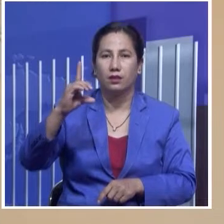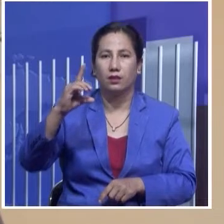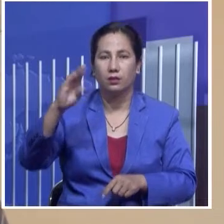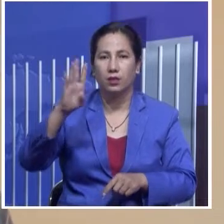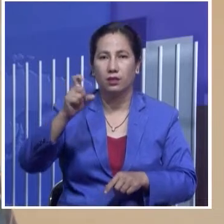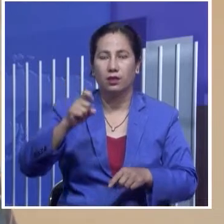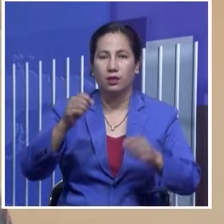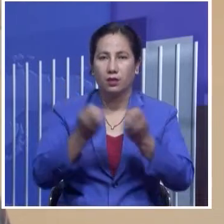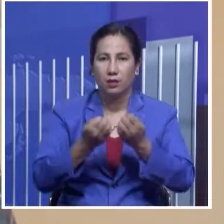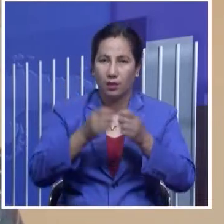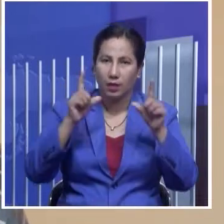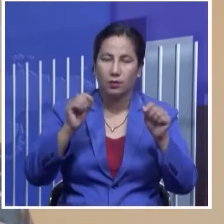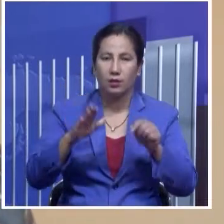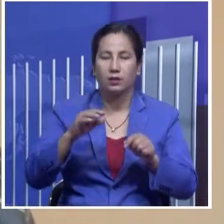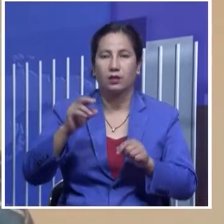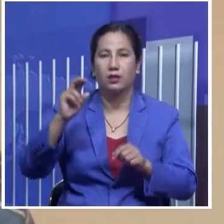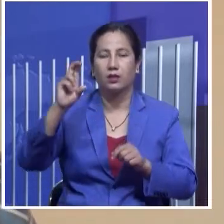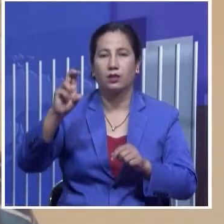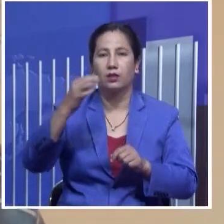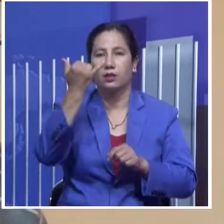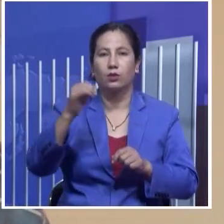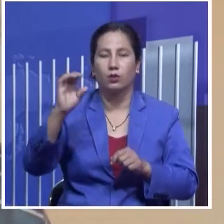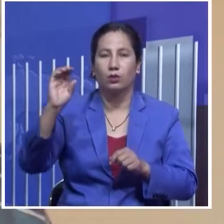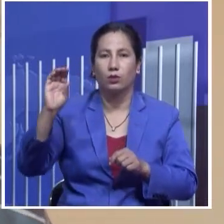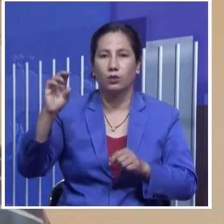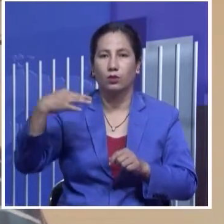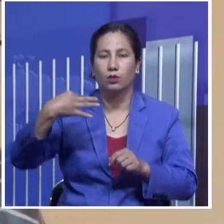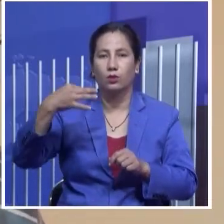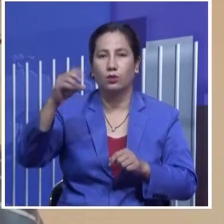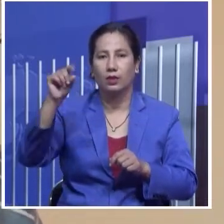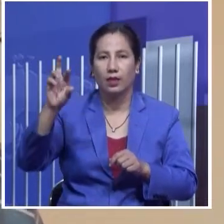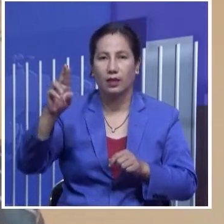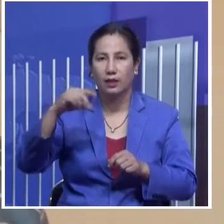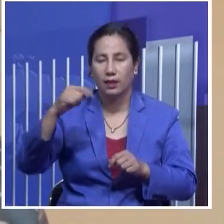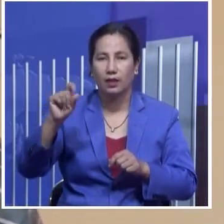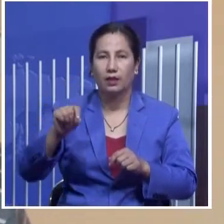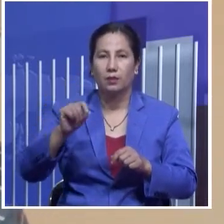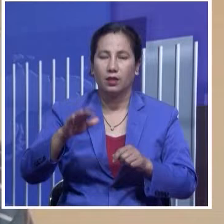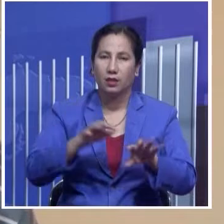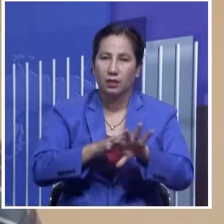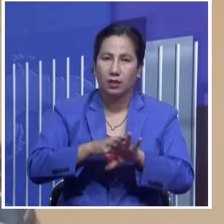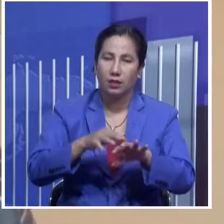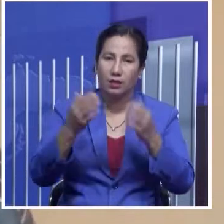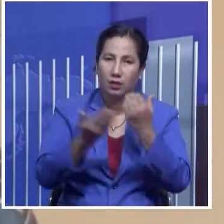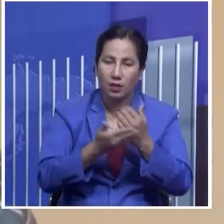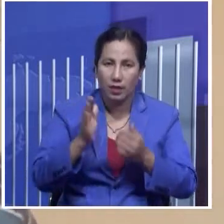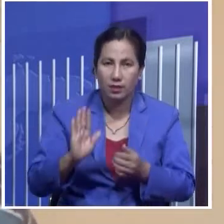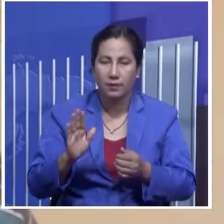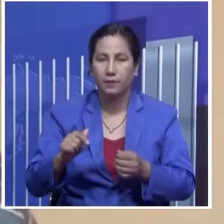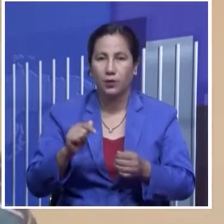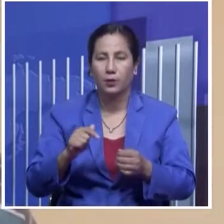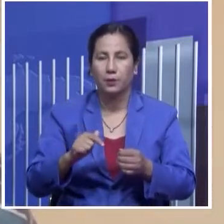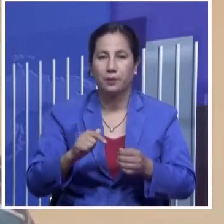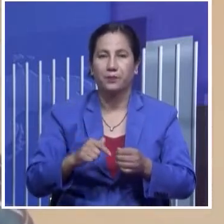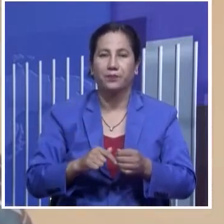चाँदनीतर्फ बैलबन्धको जुन तटबन्ध छ त्यो धेरै ठाउँमा के अरे कटान भइरहेको देखिएको छ। त्यो कटान